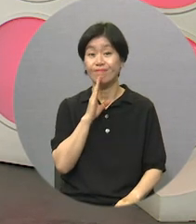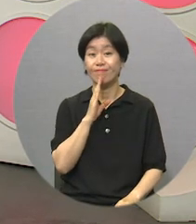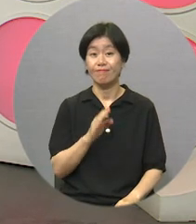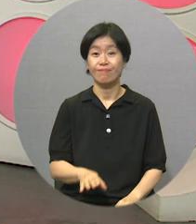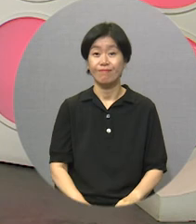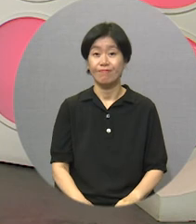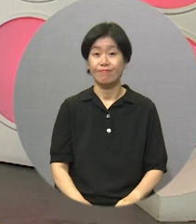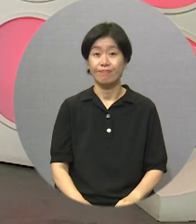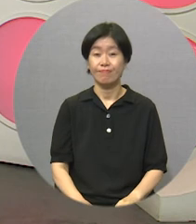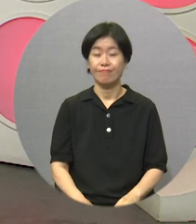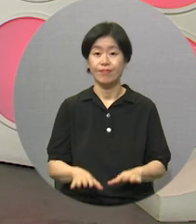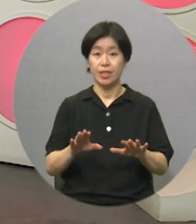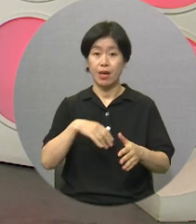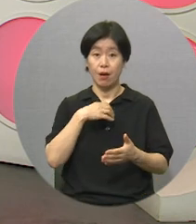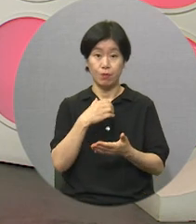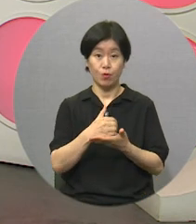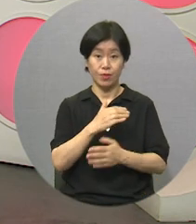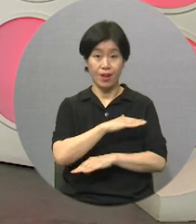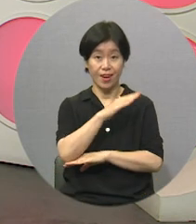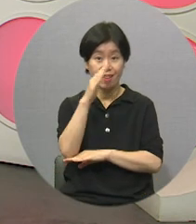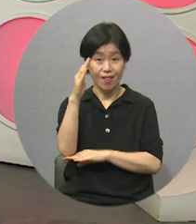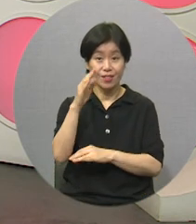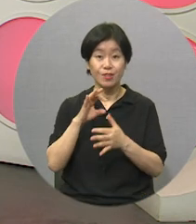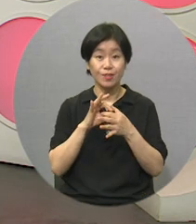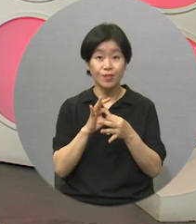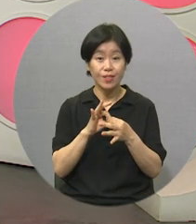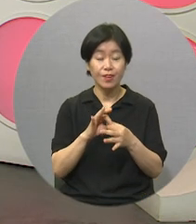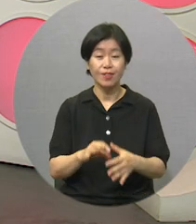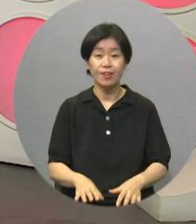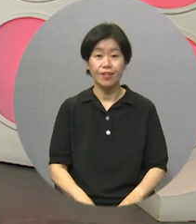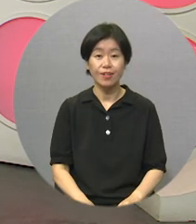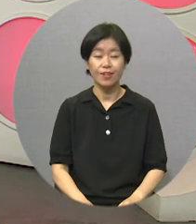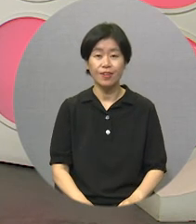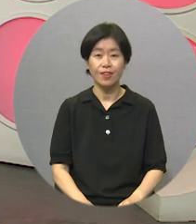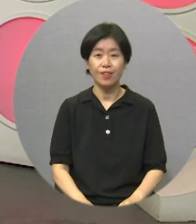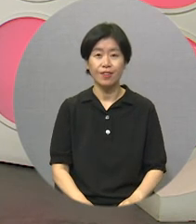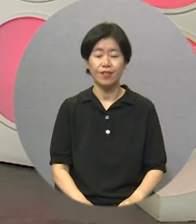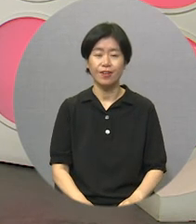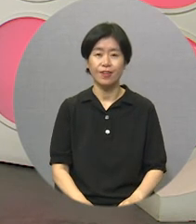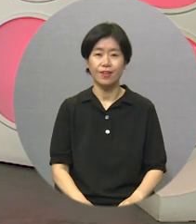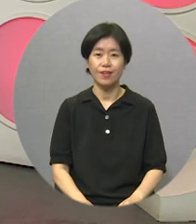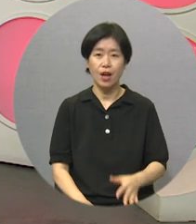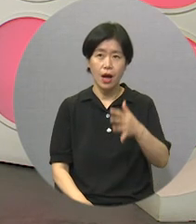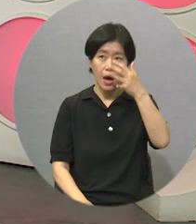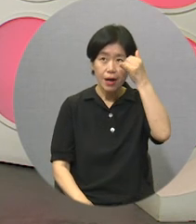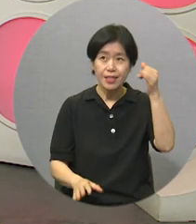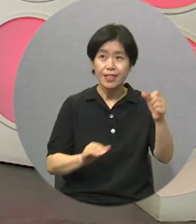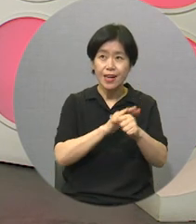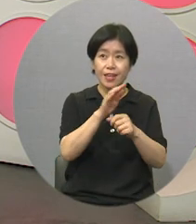네, 이 그렇죠. 감동 사연으로 인해서 저희가 좀 또 다른 편의 다른 측면의 생각을 해보게 만듭니다.